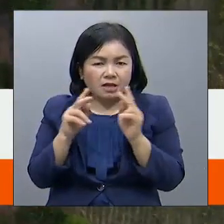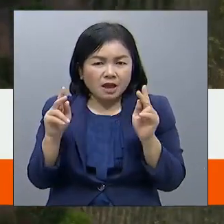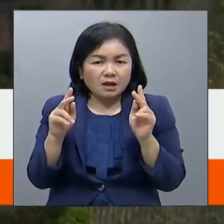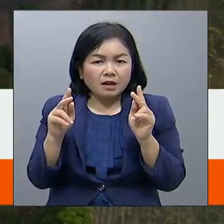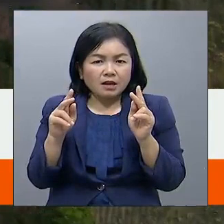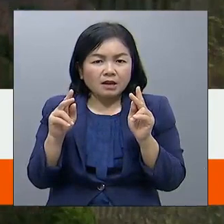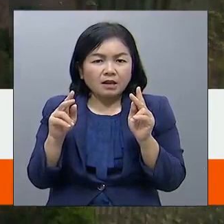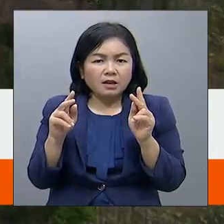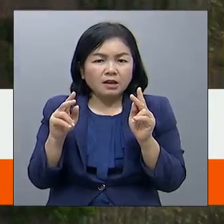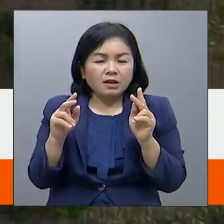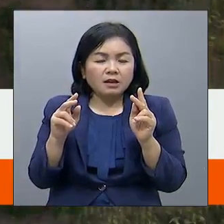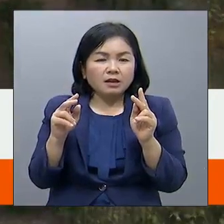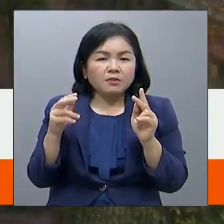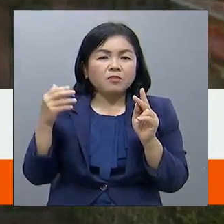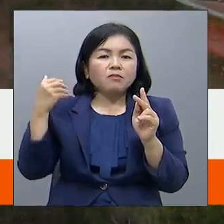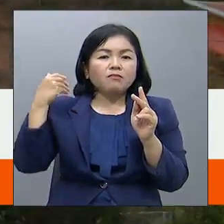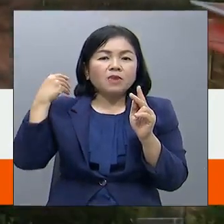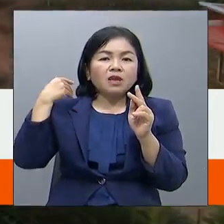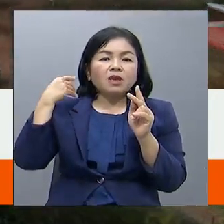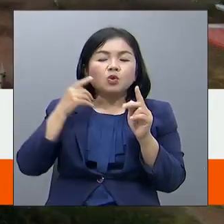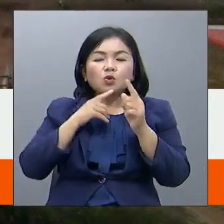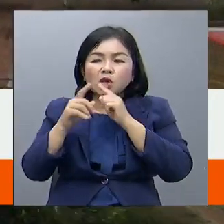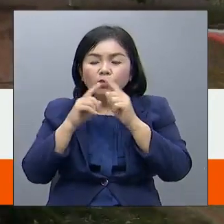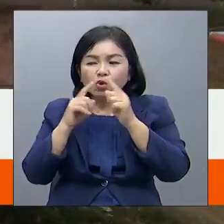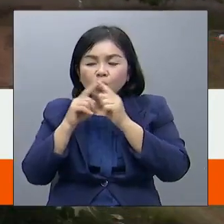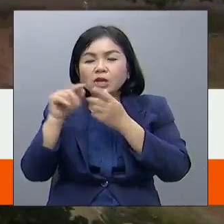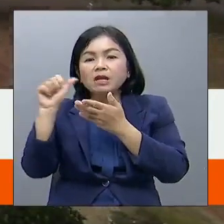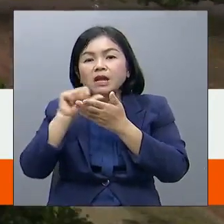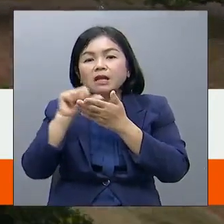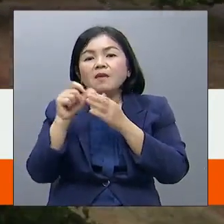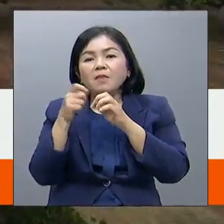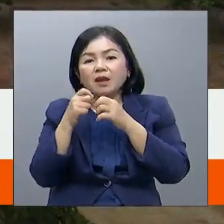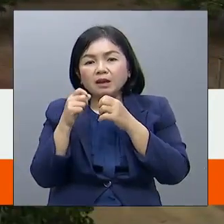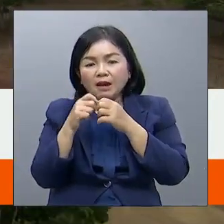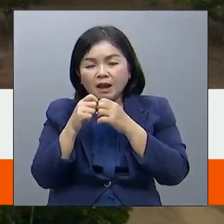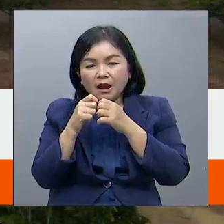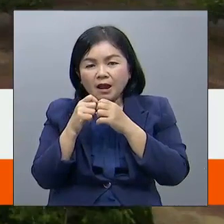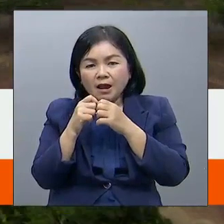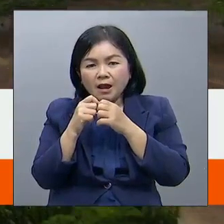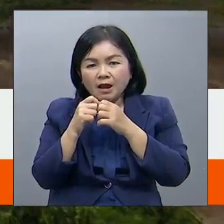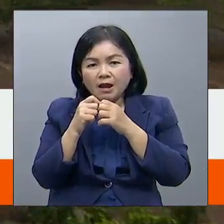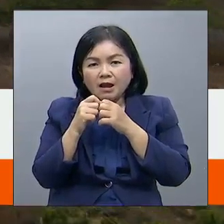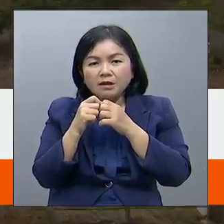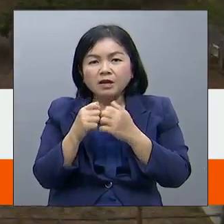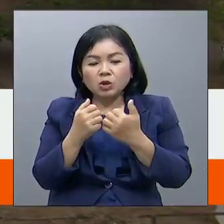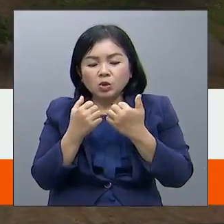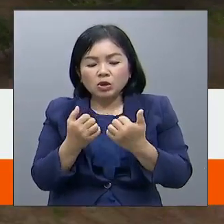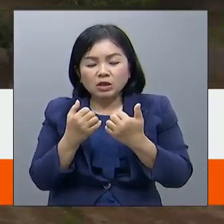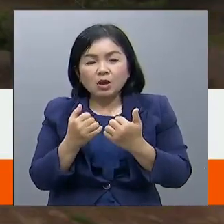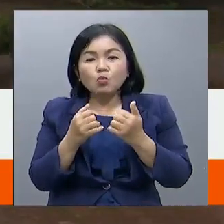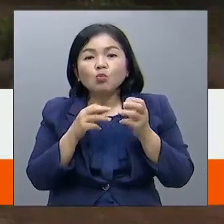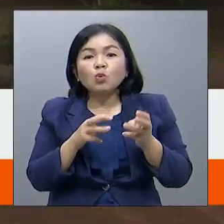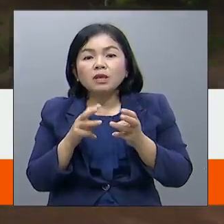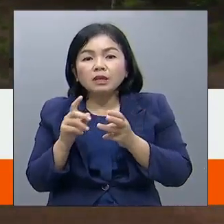เพื่อหาแนวทางหรือทางออกแต่ในหลักการก็คือเราจะใช้วิธีใน